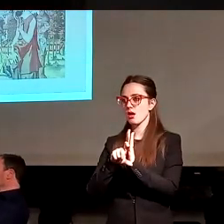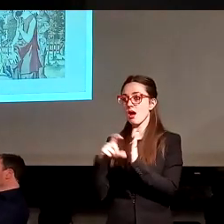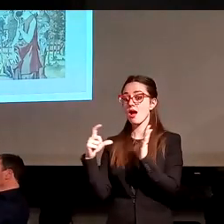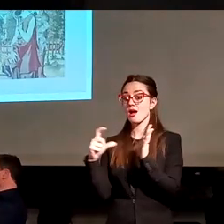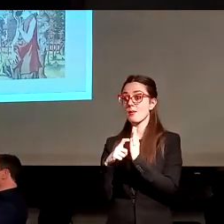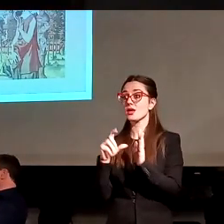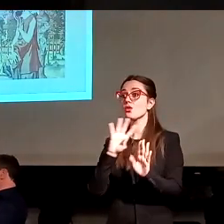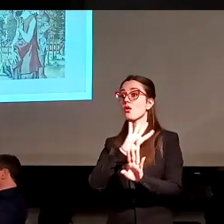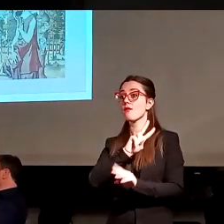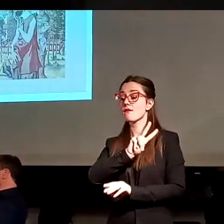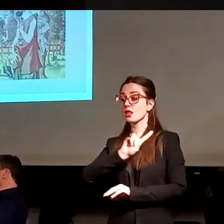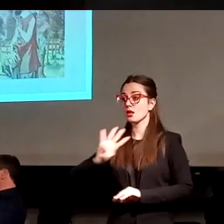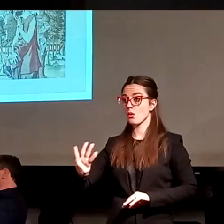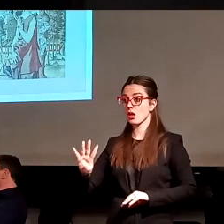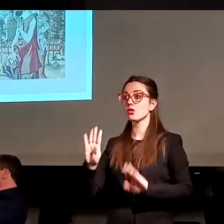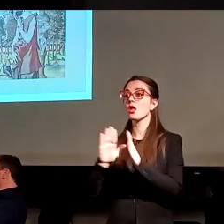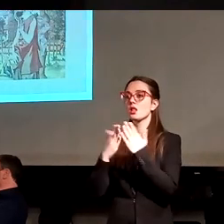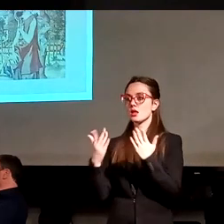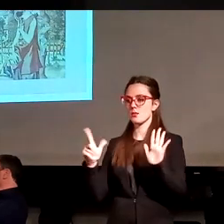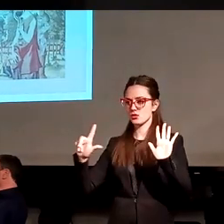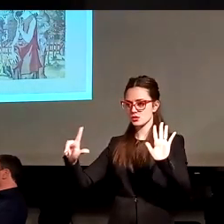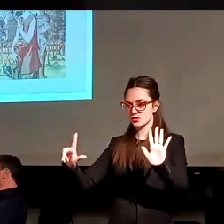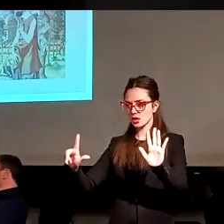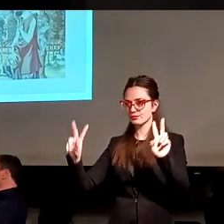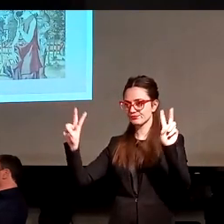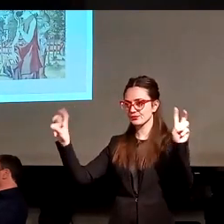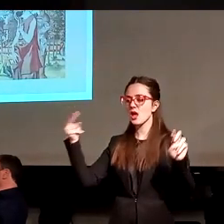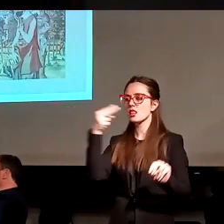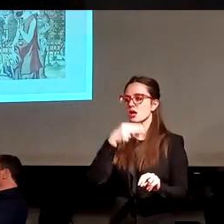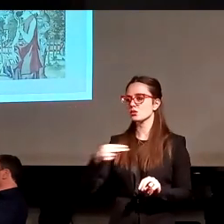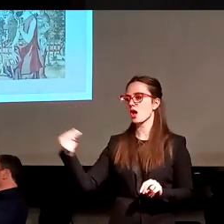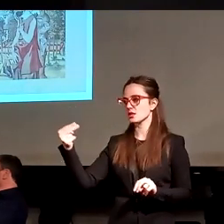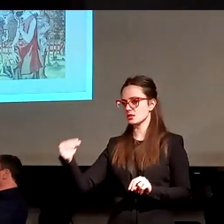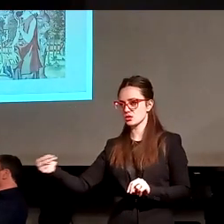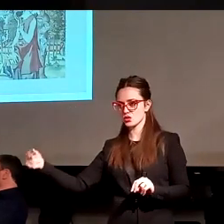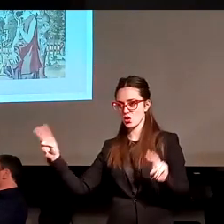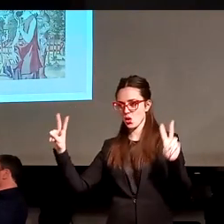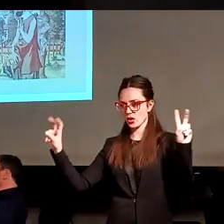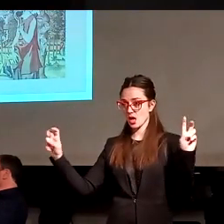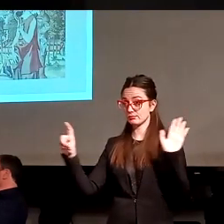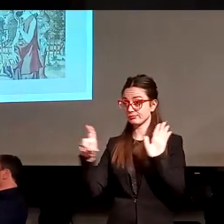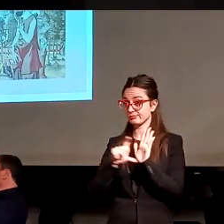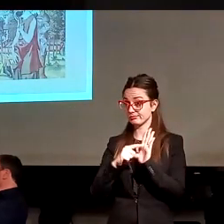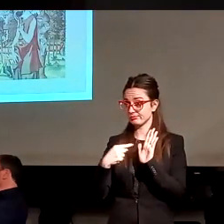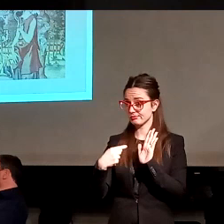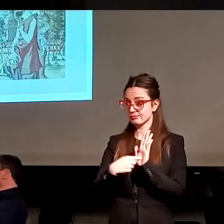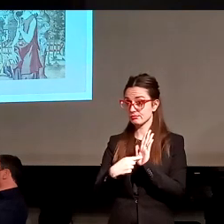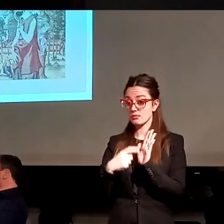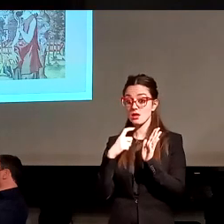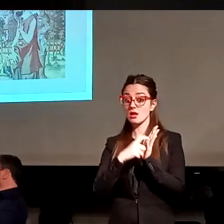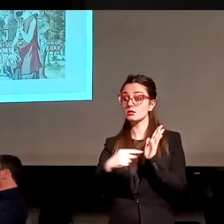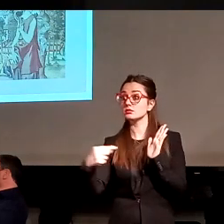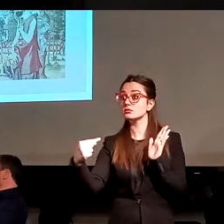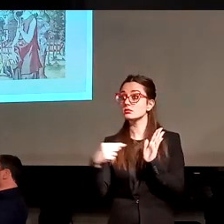capitolo 24 del libro vii della naturalis historia il tema di quel capitolo